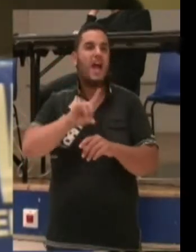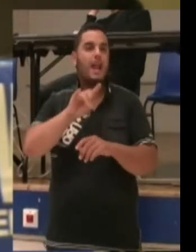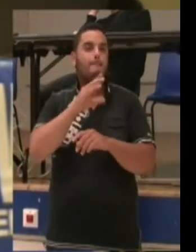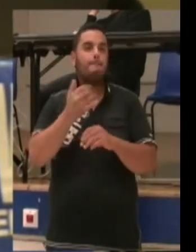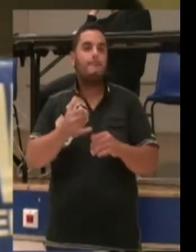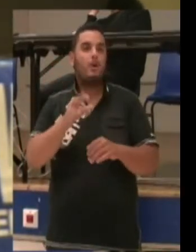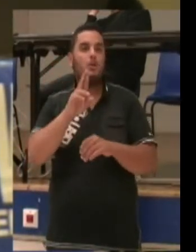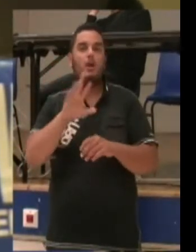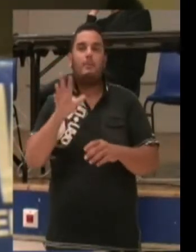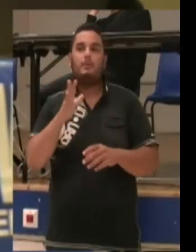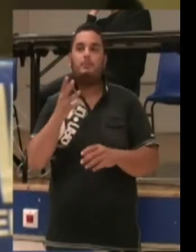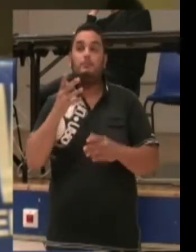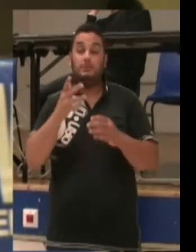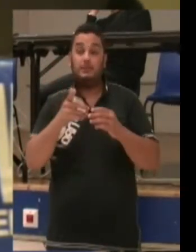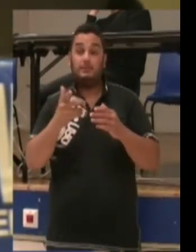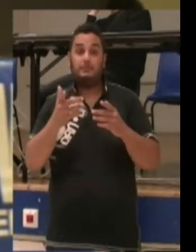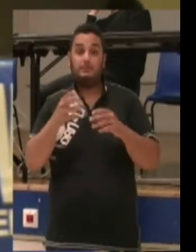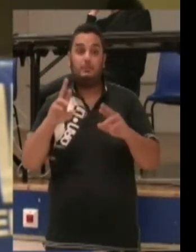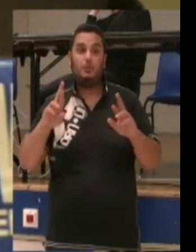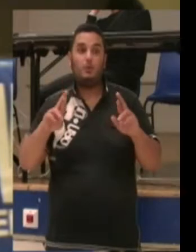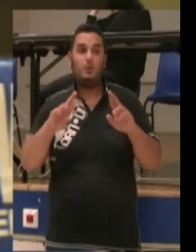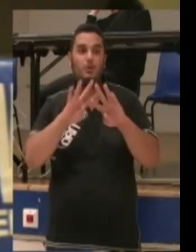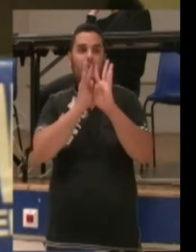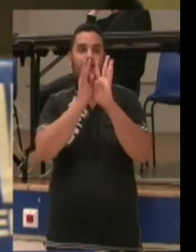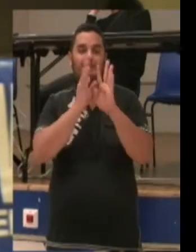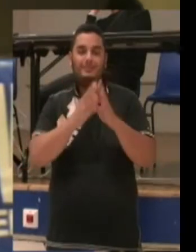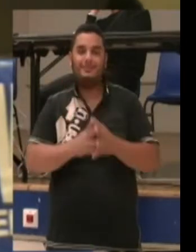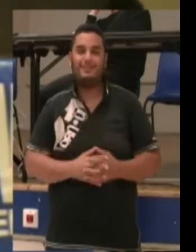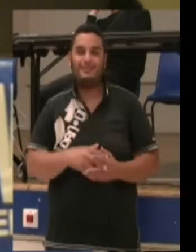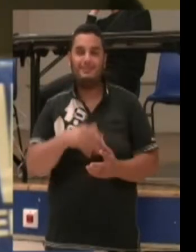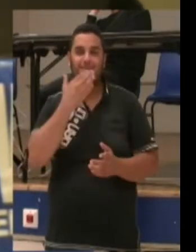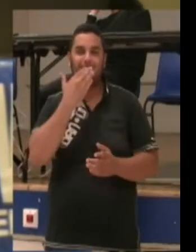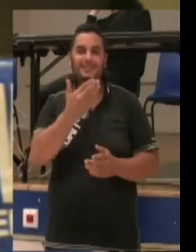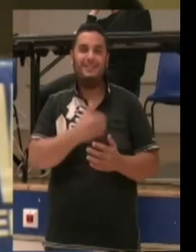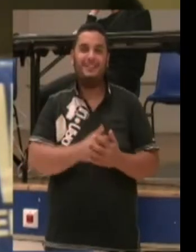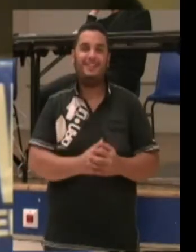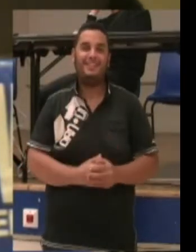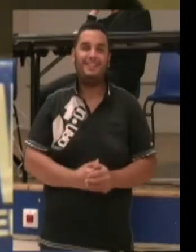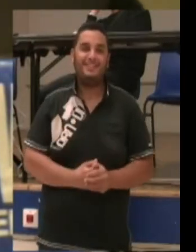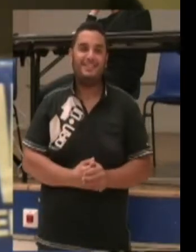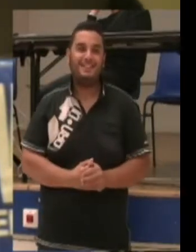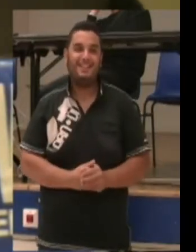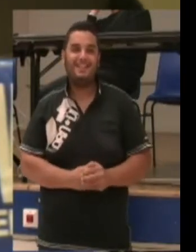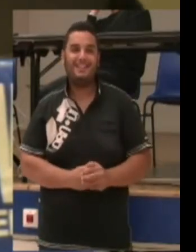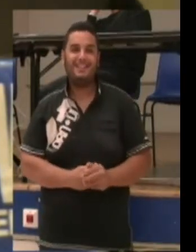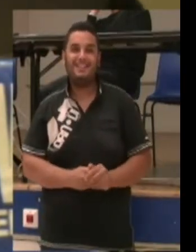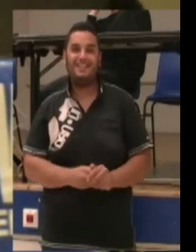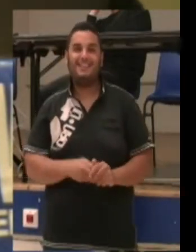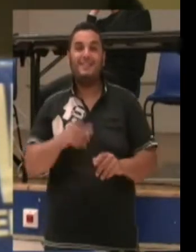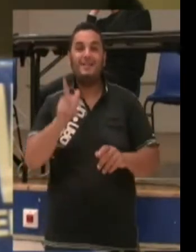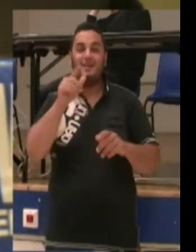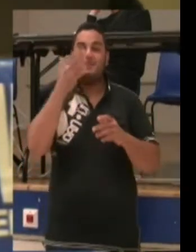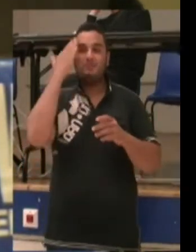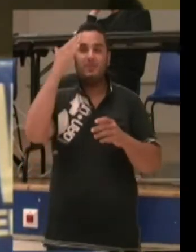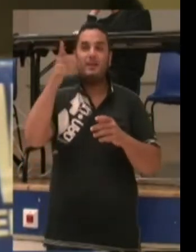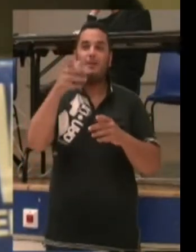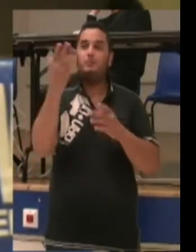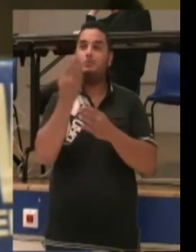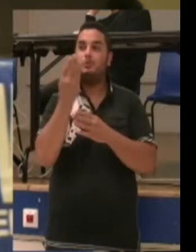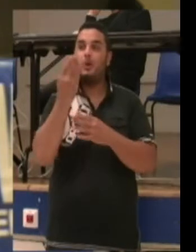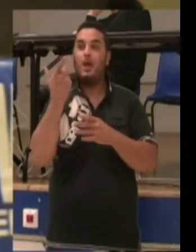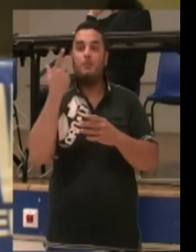Alhamdoulilah qui s'élargit de plus en plus. Et d'ailleurs, on vous encourage à venir voir notre stand, à venir nous laisser vos coordonnées, pourquoi pas